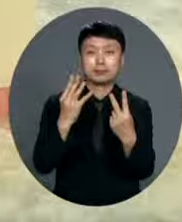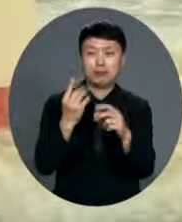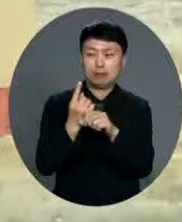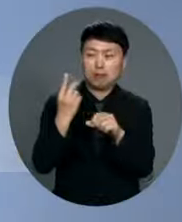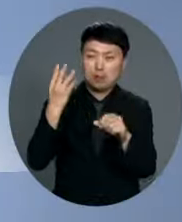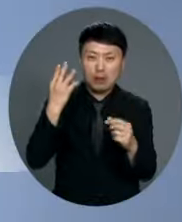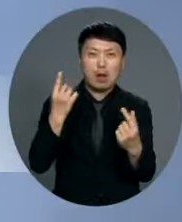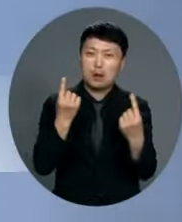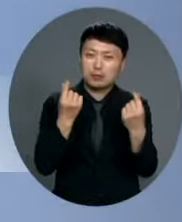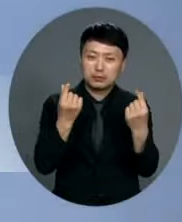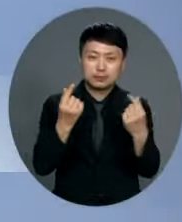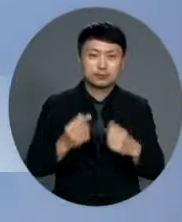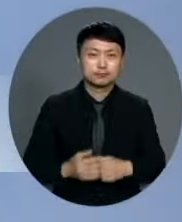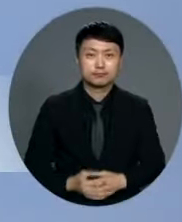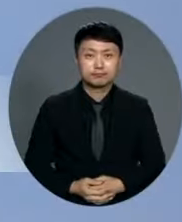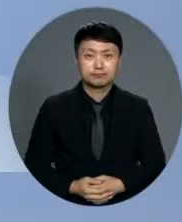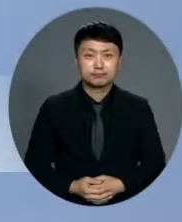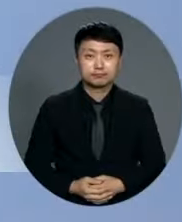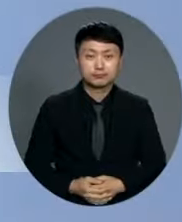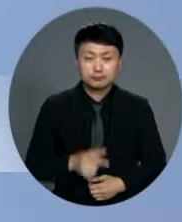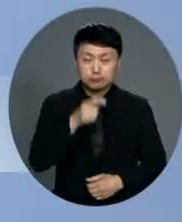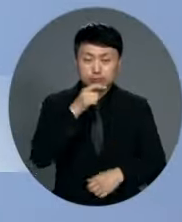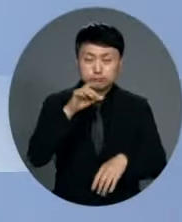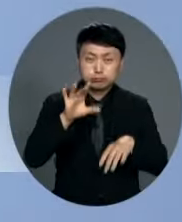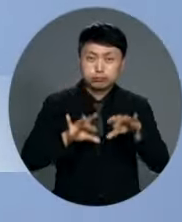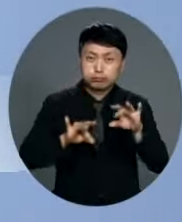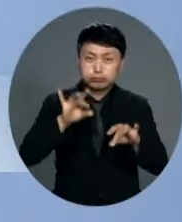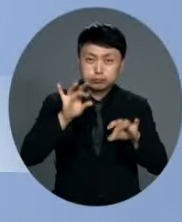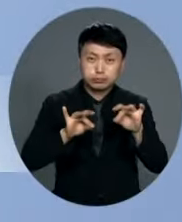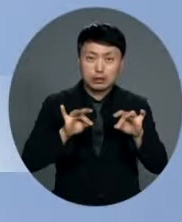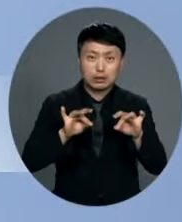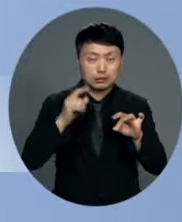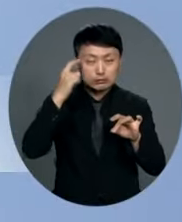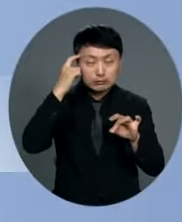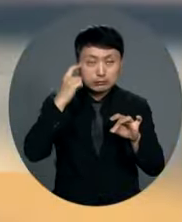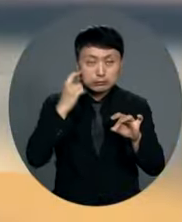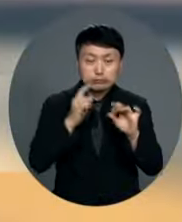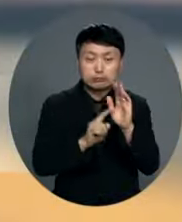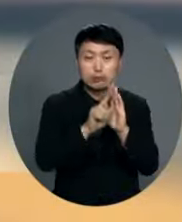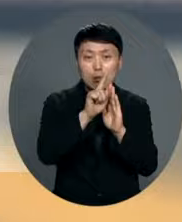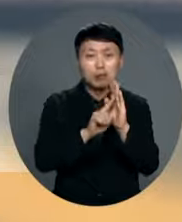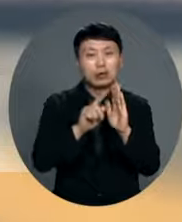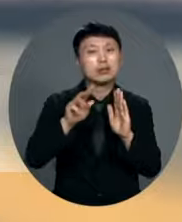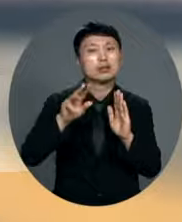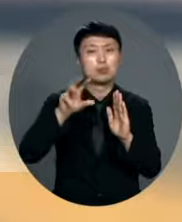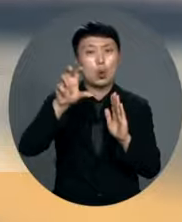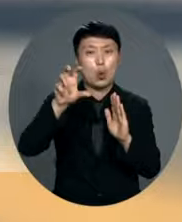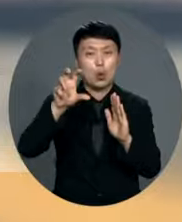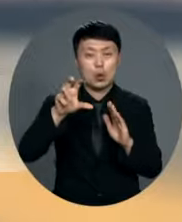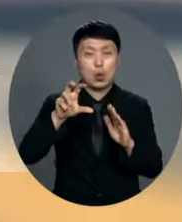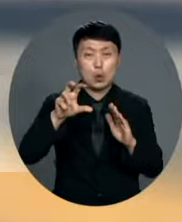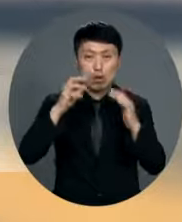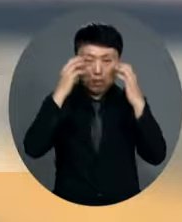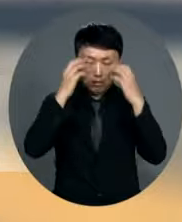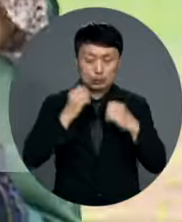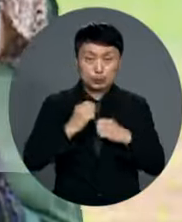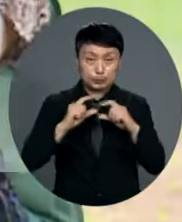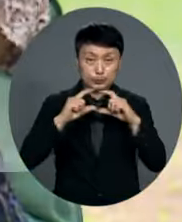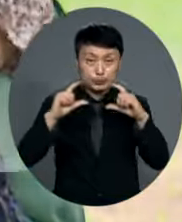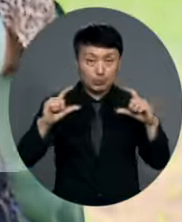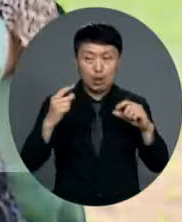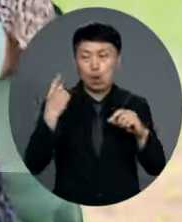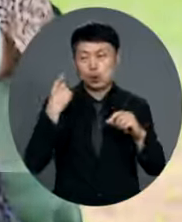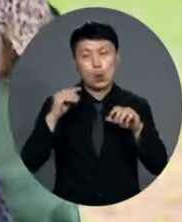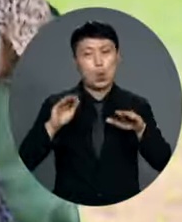수준이었습니다. 하지만 높은 습도 때문에 체감 기온이 35도를 넘을 때 발효되는 폭염 경보가